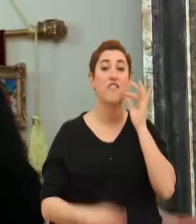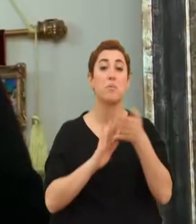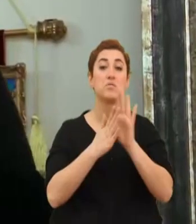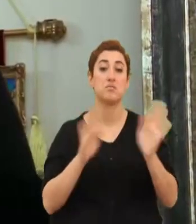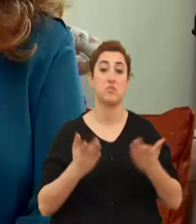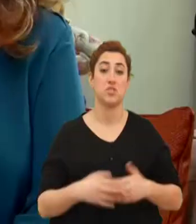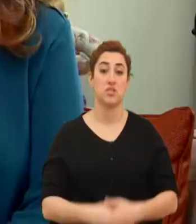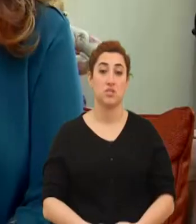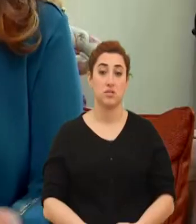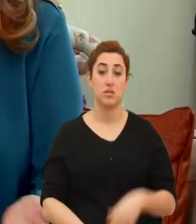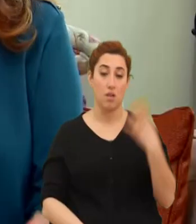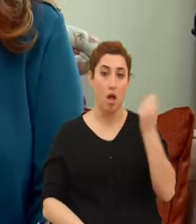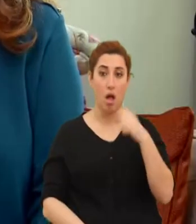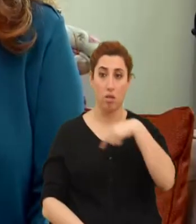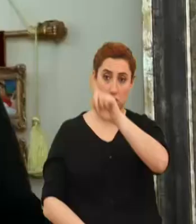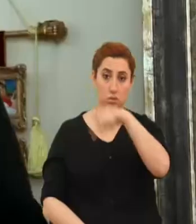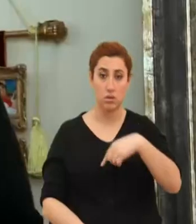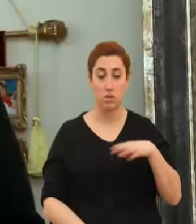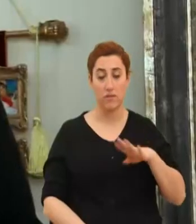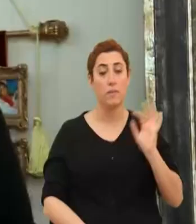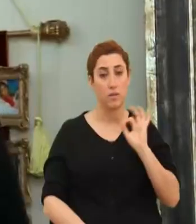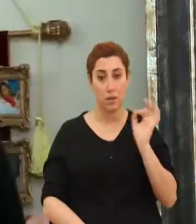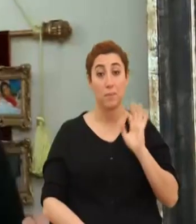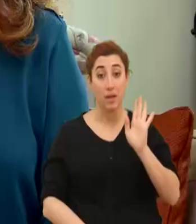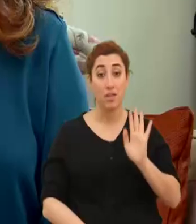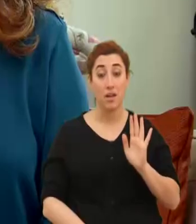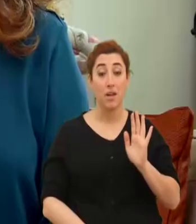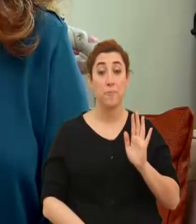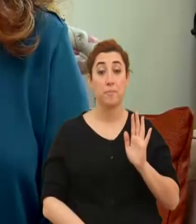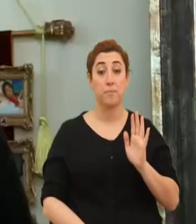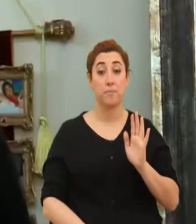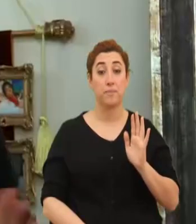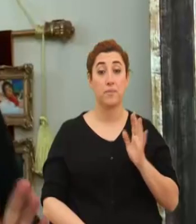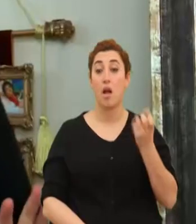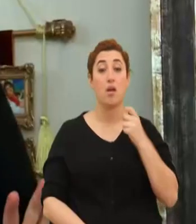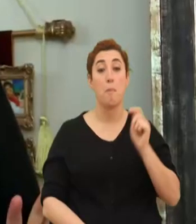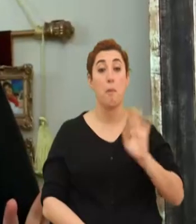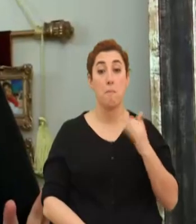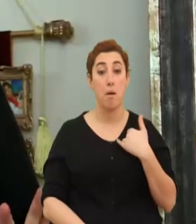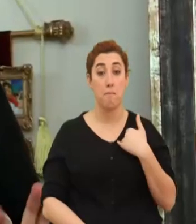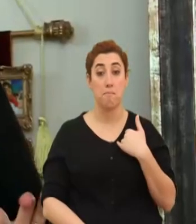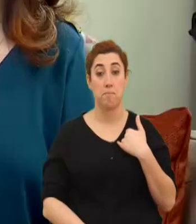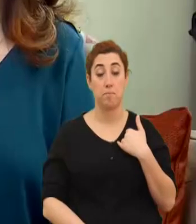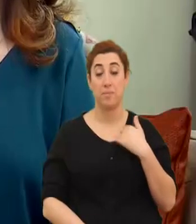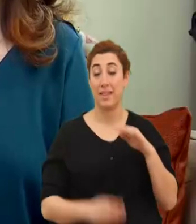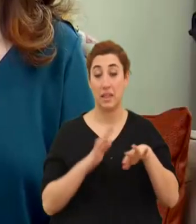Kahve bitmiş. Aldırıver evladım. Tabii de aldıramam.